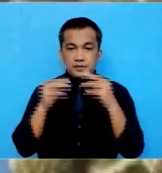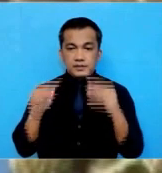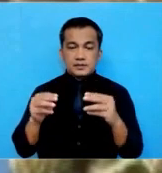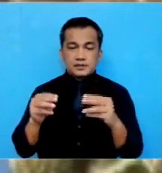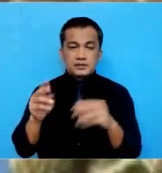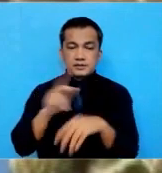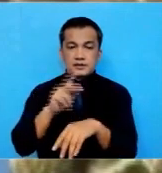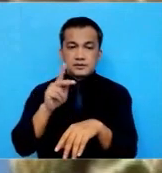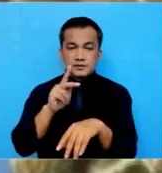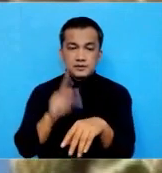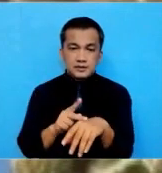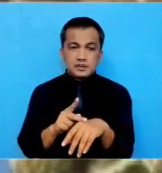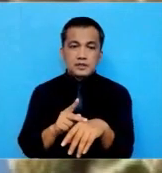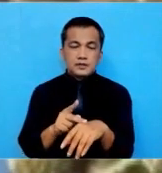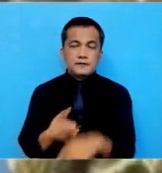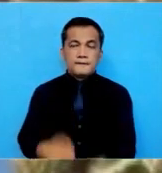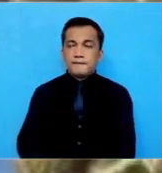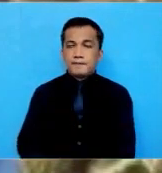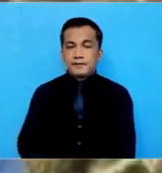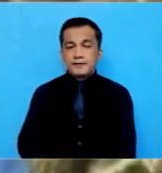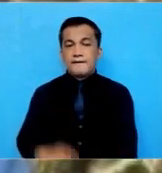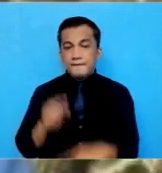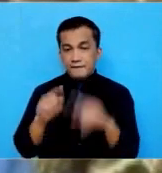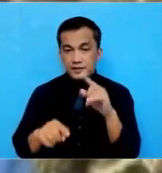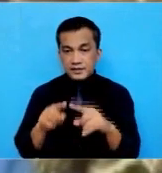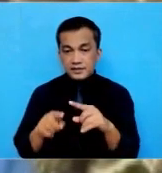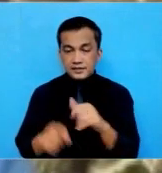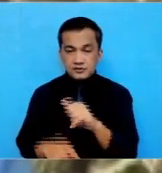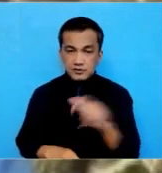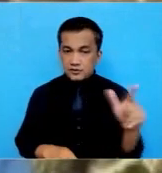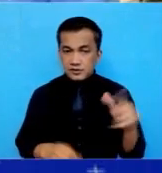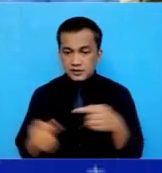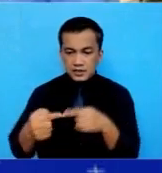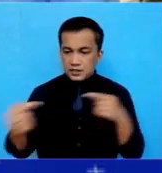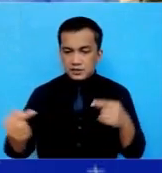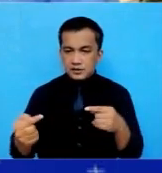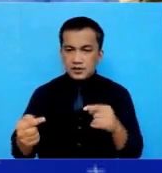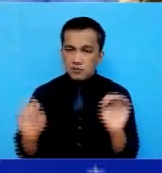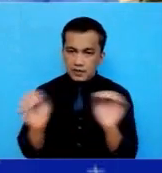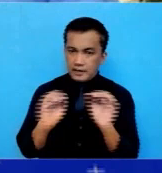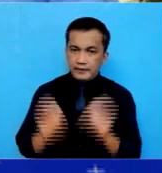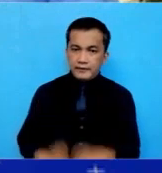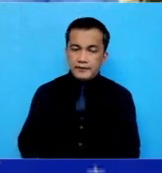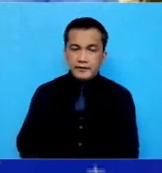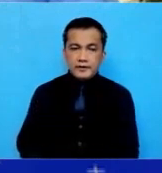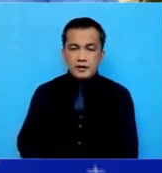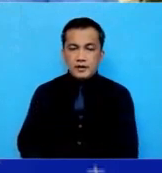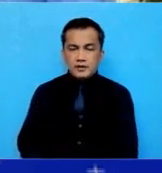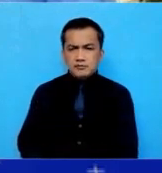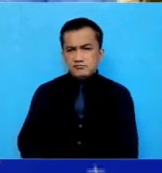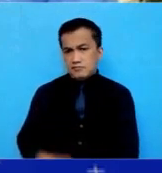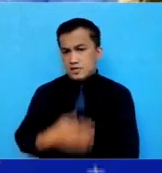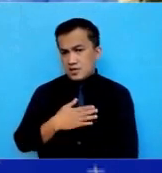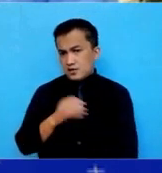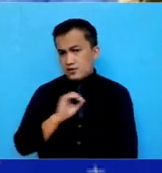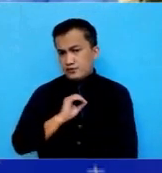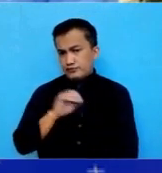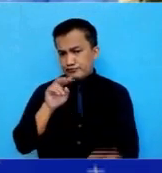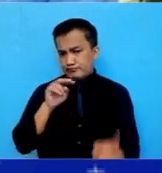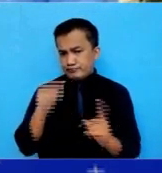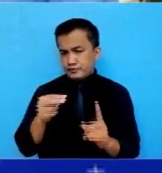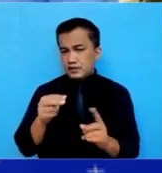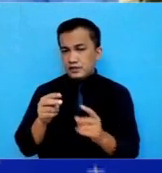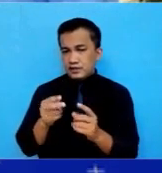Philippines is friendly to all and enemy to no one. Pero sa tingin ko ay i-raise yan ng ating